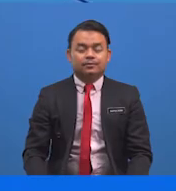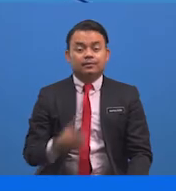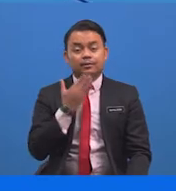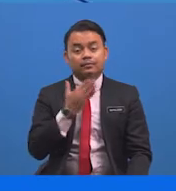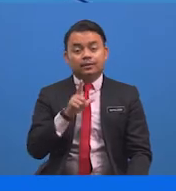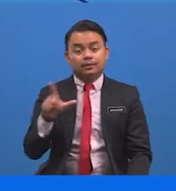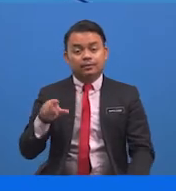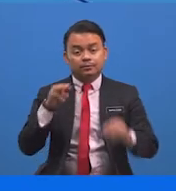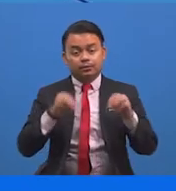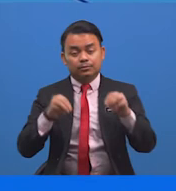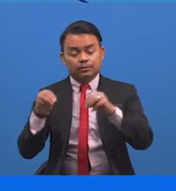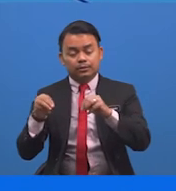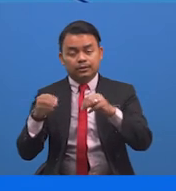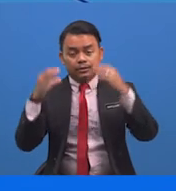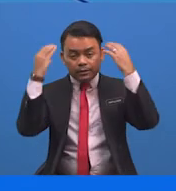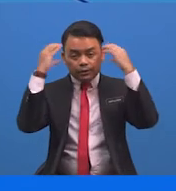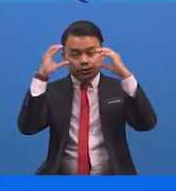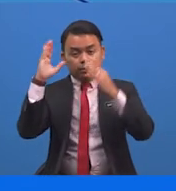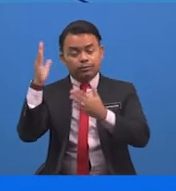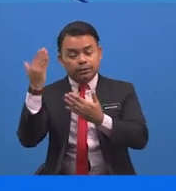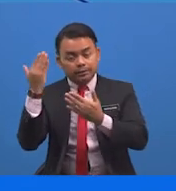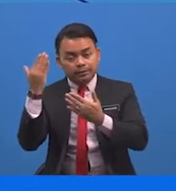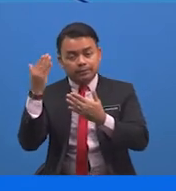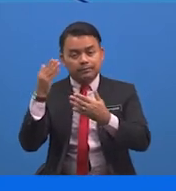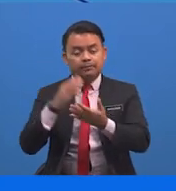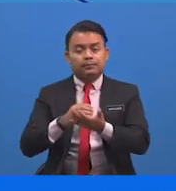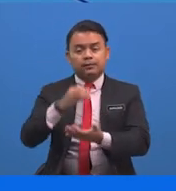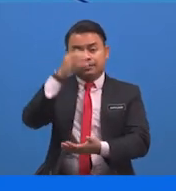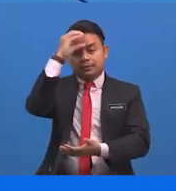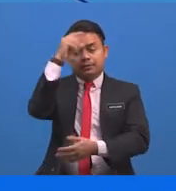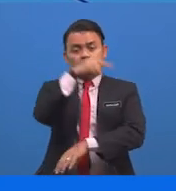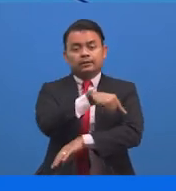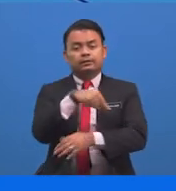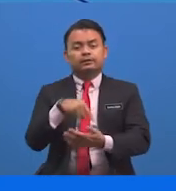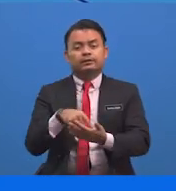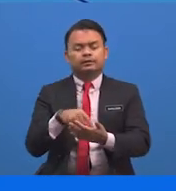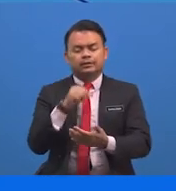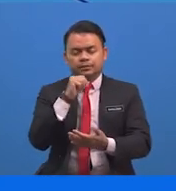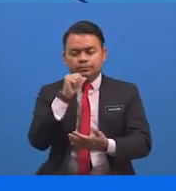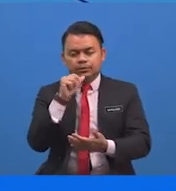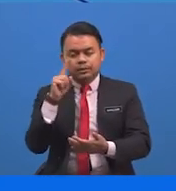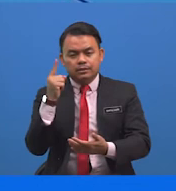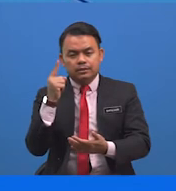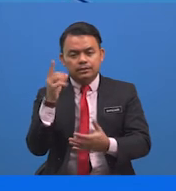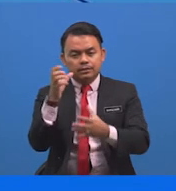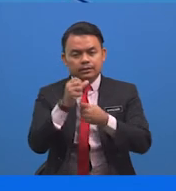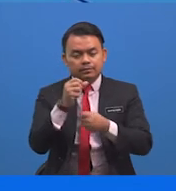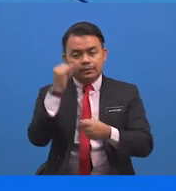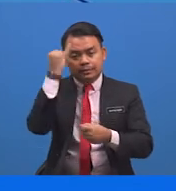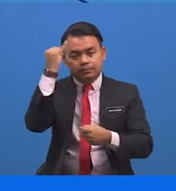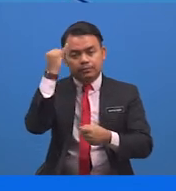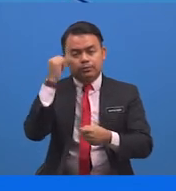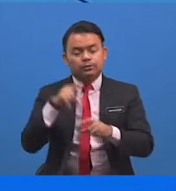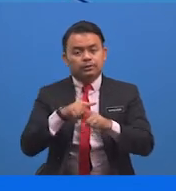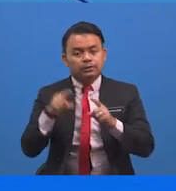Baiklah, murid-murid. Cikgu harap pelajaran hari ini bukan saja memberi ilmu tetapi juga